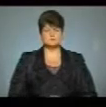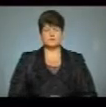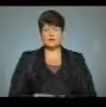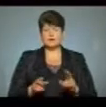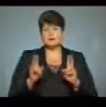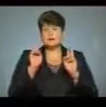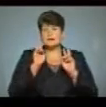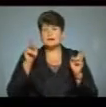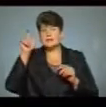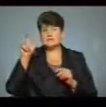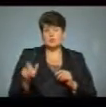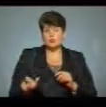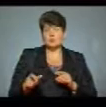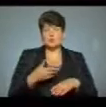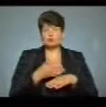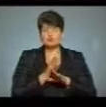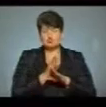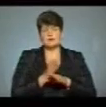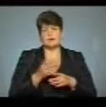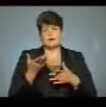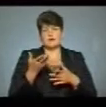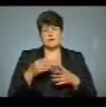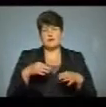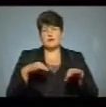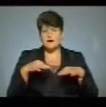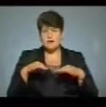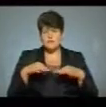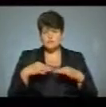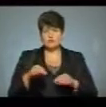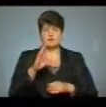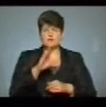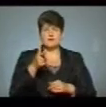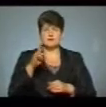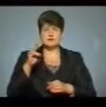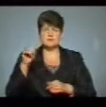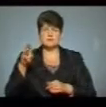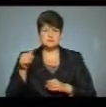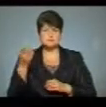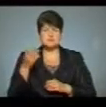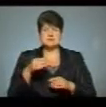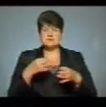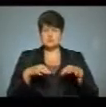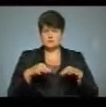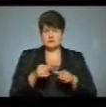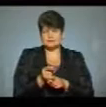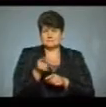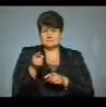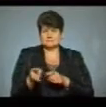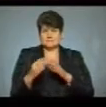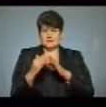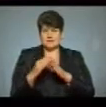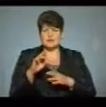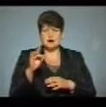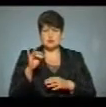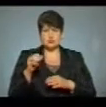Невідомі пошкодили авто батьків Віталія Гнатишина, якого вбили біля нічного клубу «Алюр» в Тернополі торік. З автомобіля, припаркованого біля будинку на вулиці